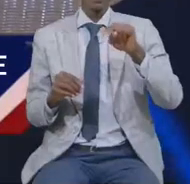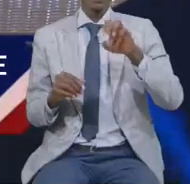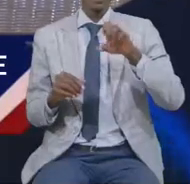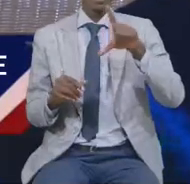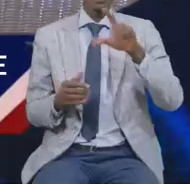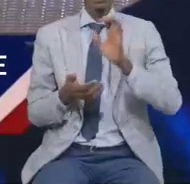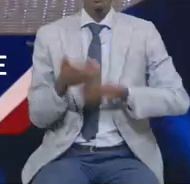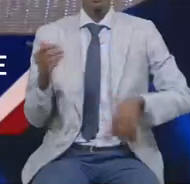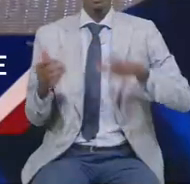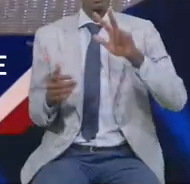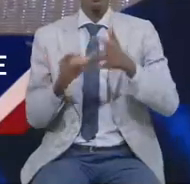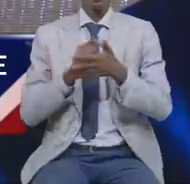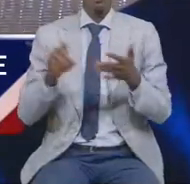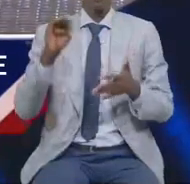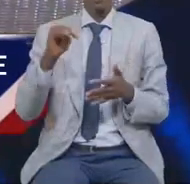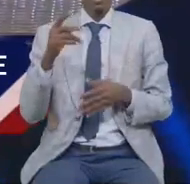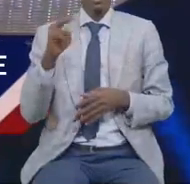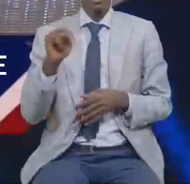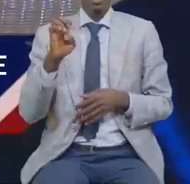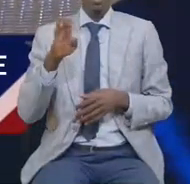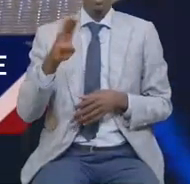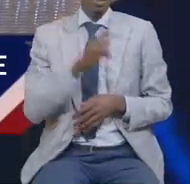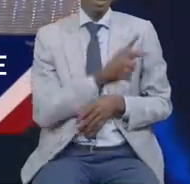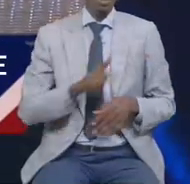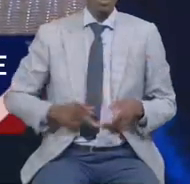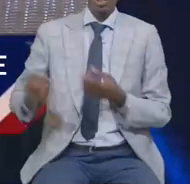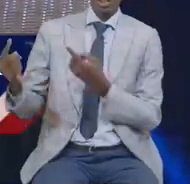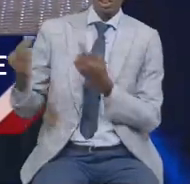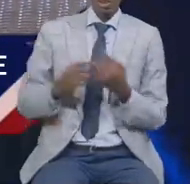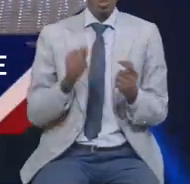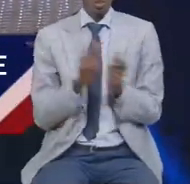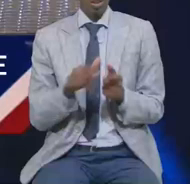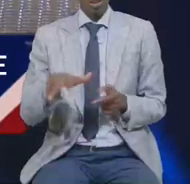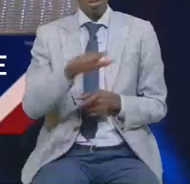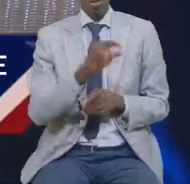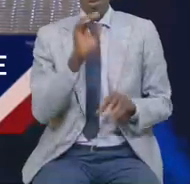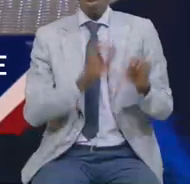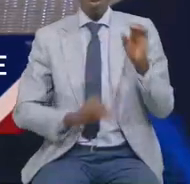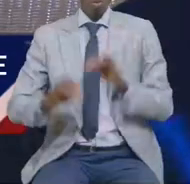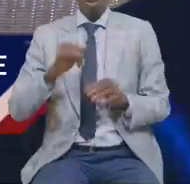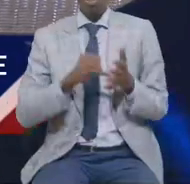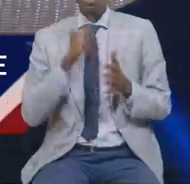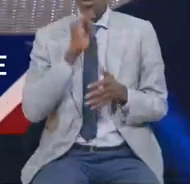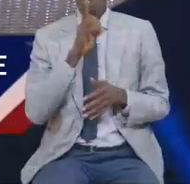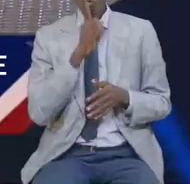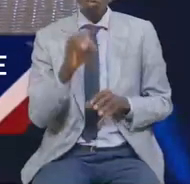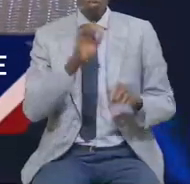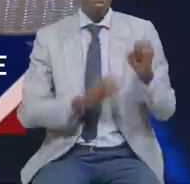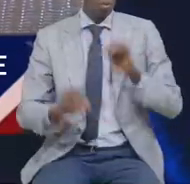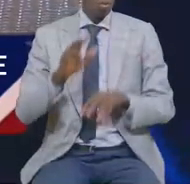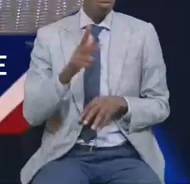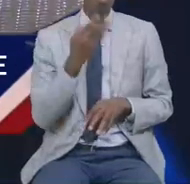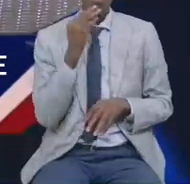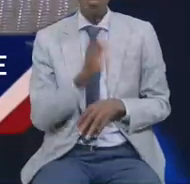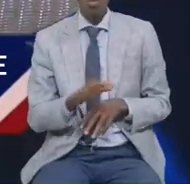14. Nébuchadnezzar prit la parole et leur dit, est-ce de propos délibéré, Sadrach,